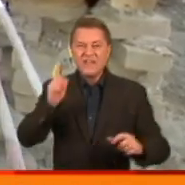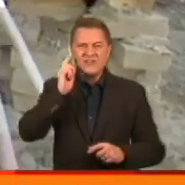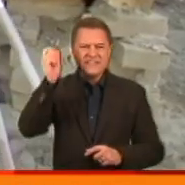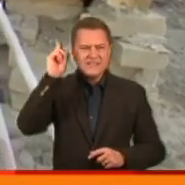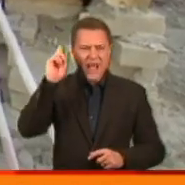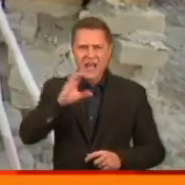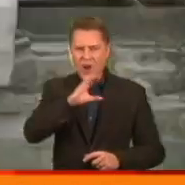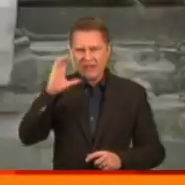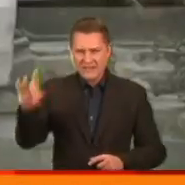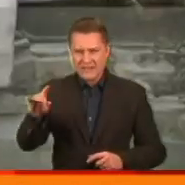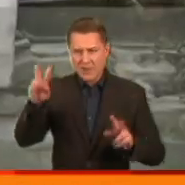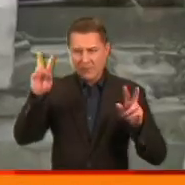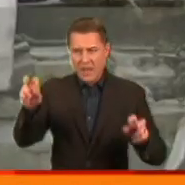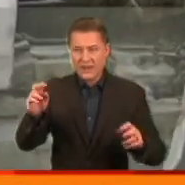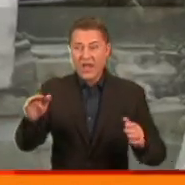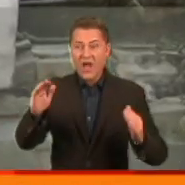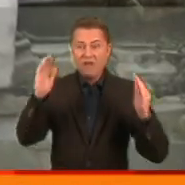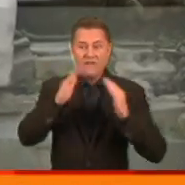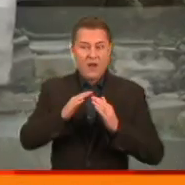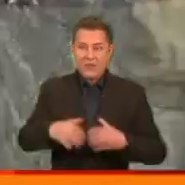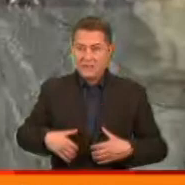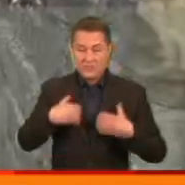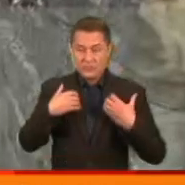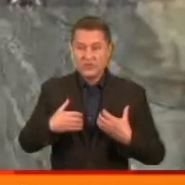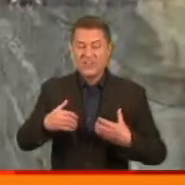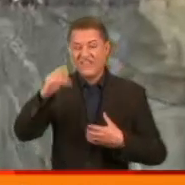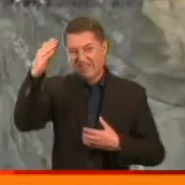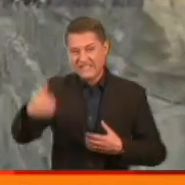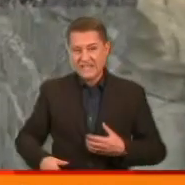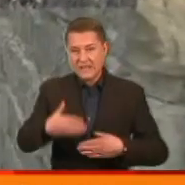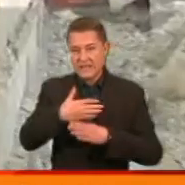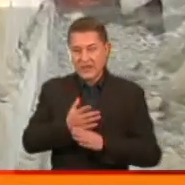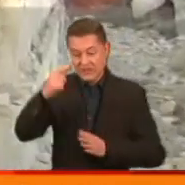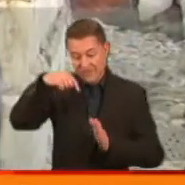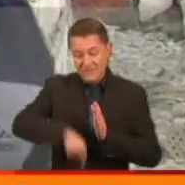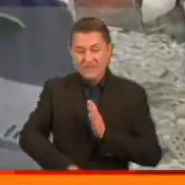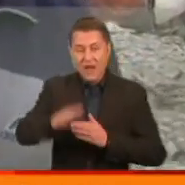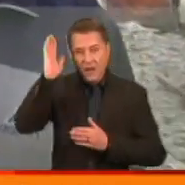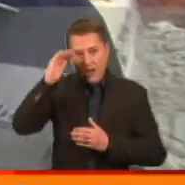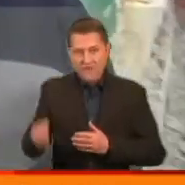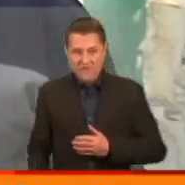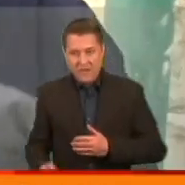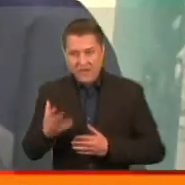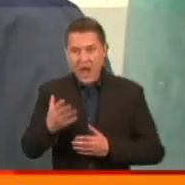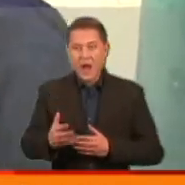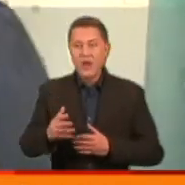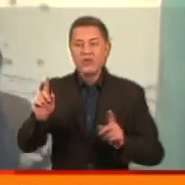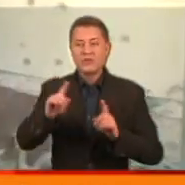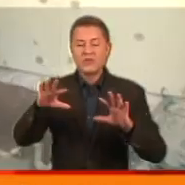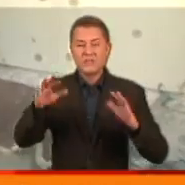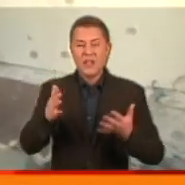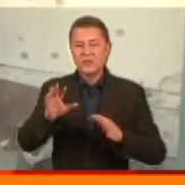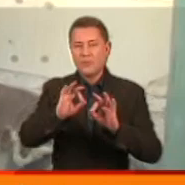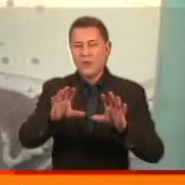воно мені у стіну. Хаті теж перепало. Тепер у стіні тріщина, а в підвалі вода. Що сталося, трохи спокійніше пояснює донька